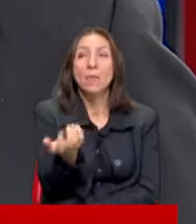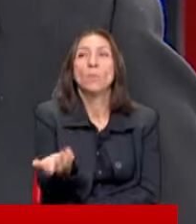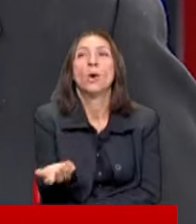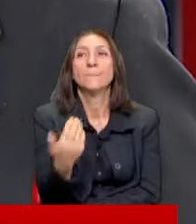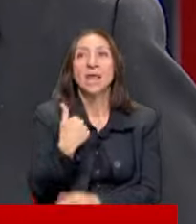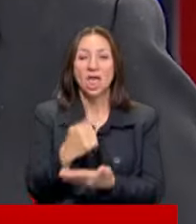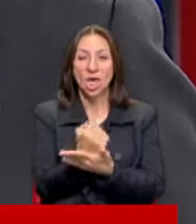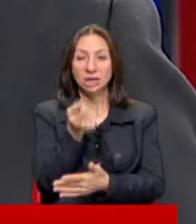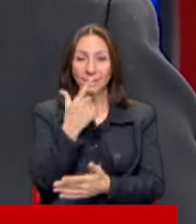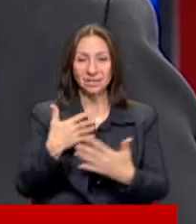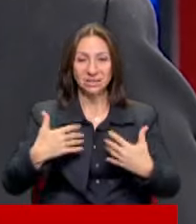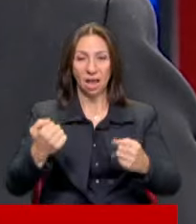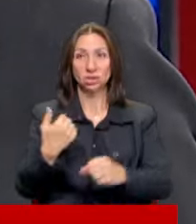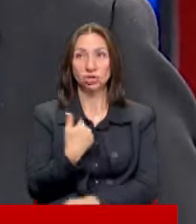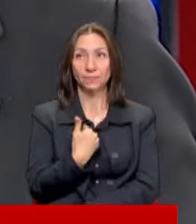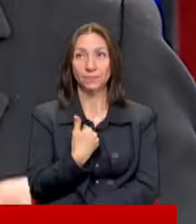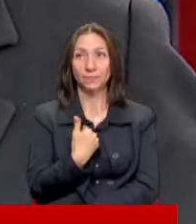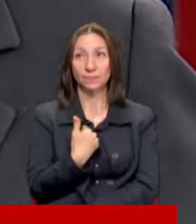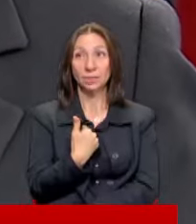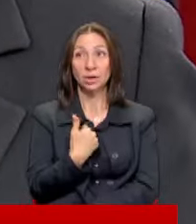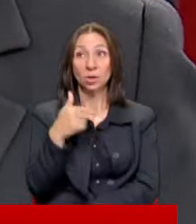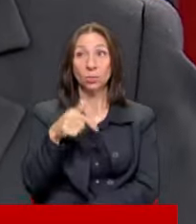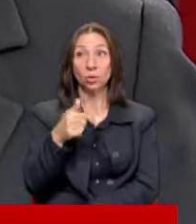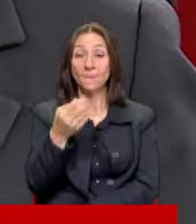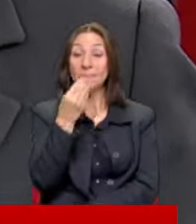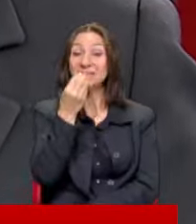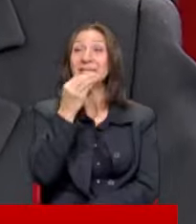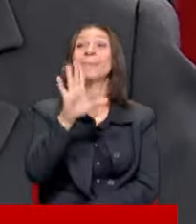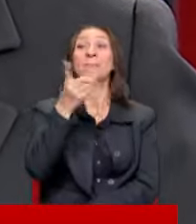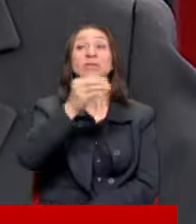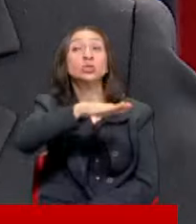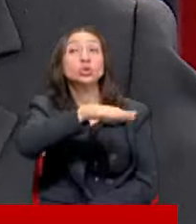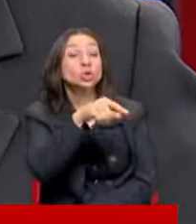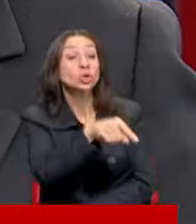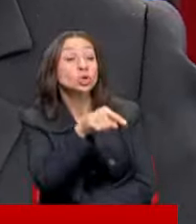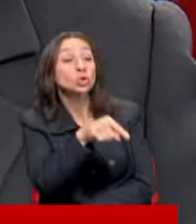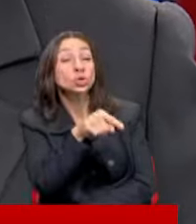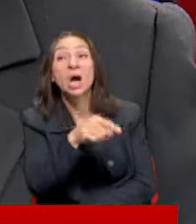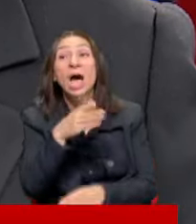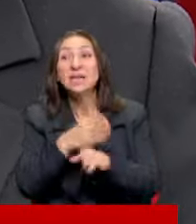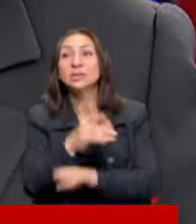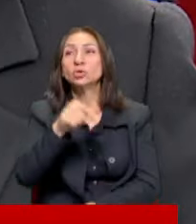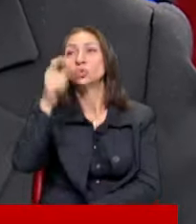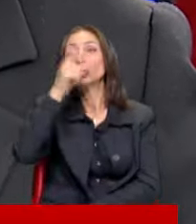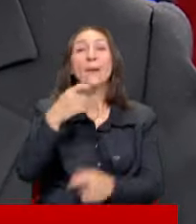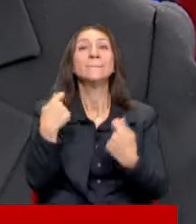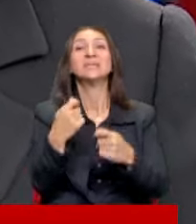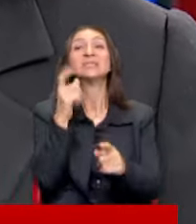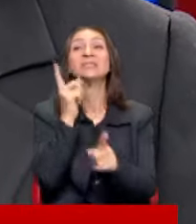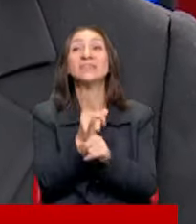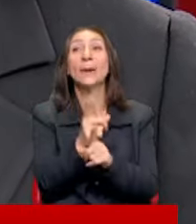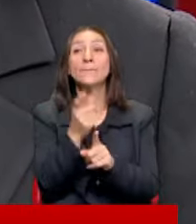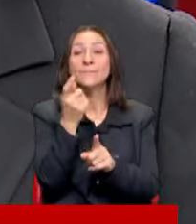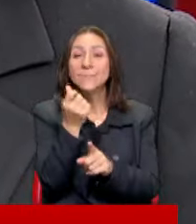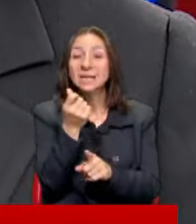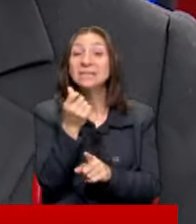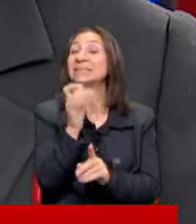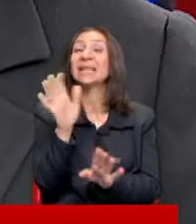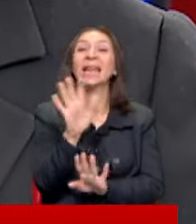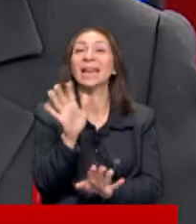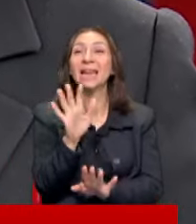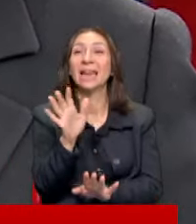eczacıyım bir sağlıkçıyım aynı zamanda Bugün beslenemeyen bir çocuğun Aslında bu ülkeye maliyeti maddi Maliyetten